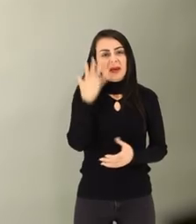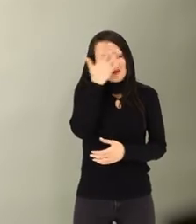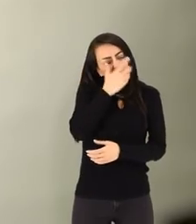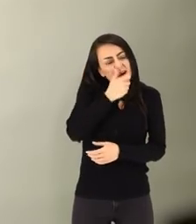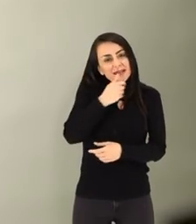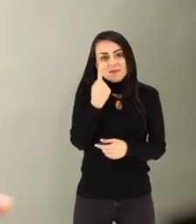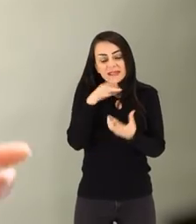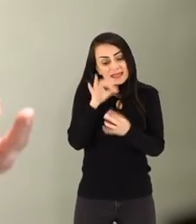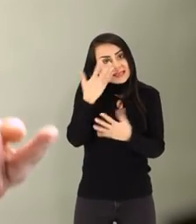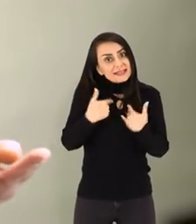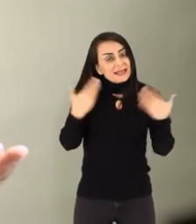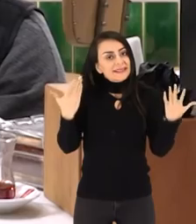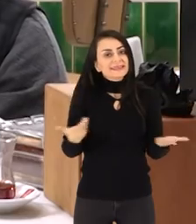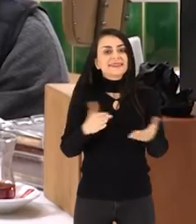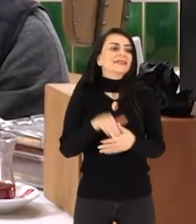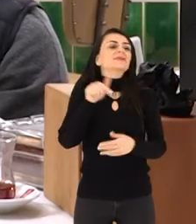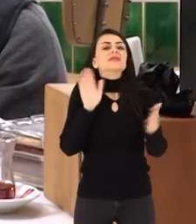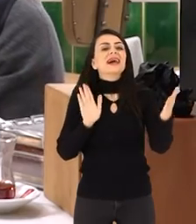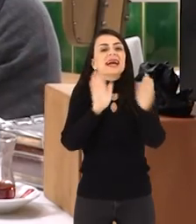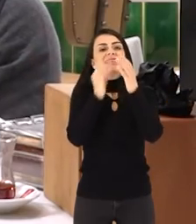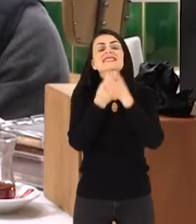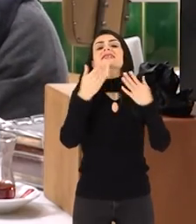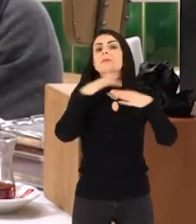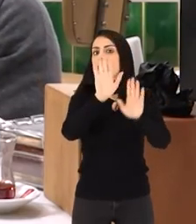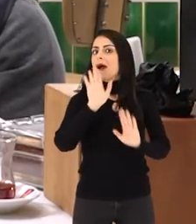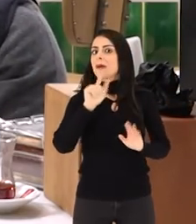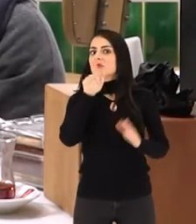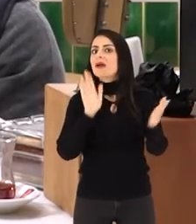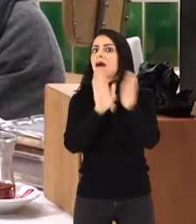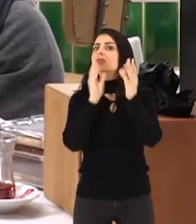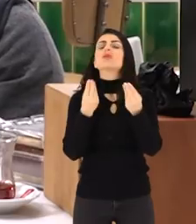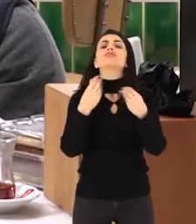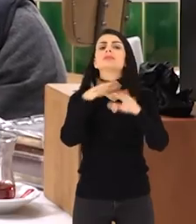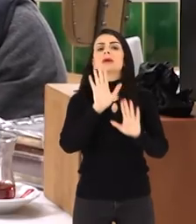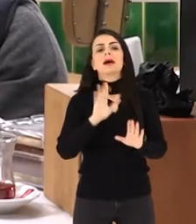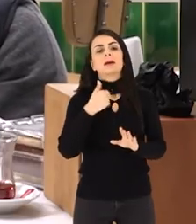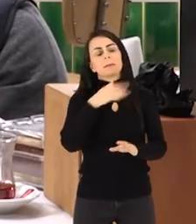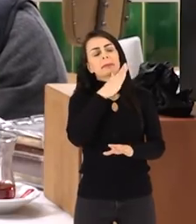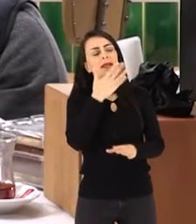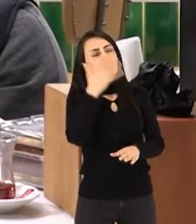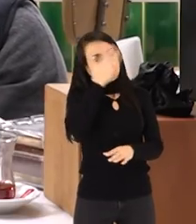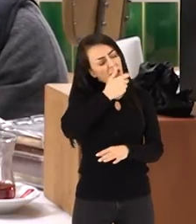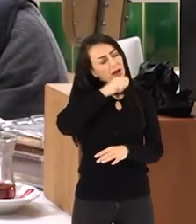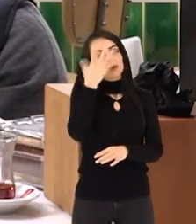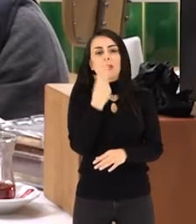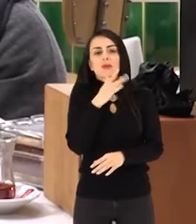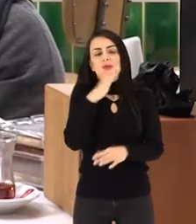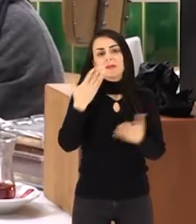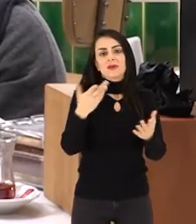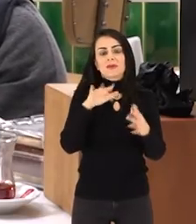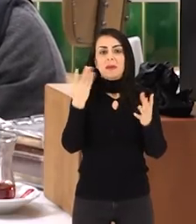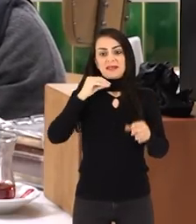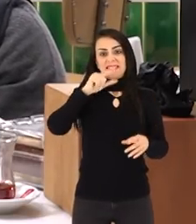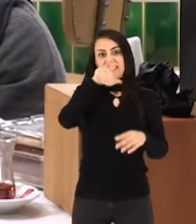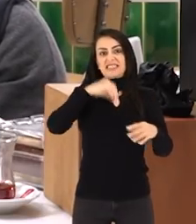Utangacım mesela. Şimdi buna karşı çıkma. Öylesin ama. Öyle yok, biliyorsun ama bunu. Valla. Utangacım yani. Öyle olduğunu biliyorum. Ama içinden canavar da çıkmıyor